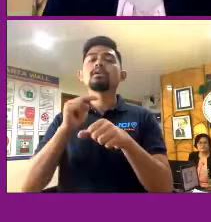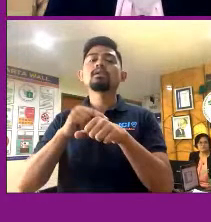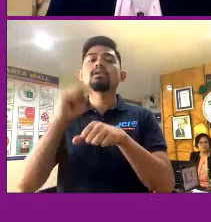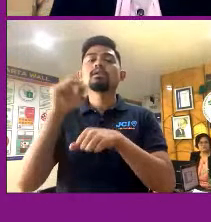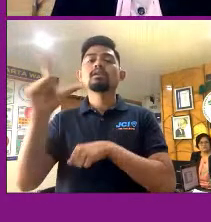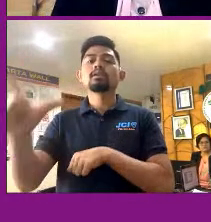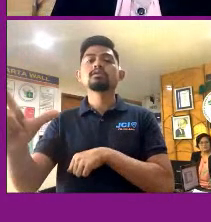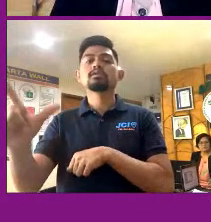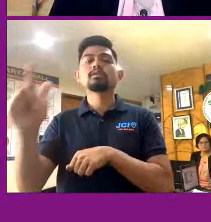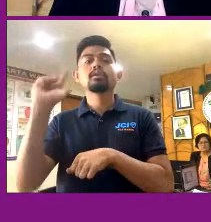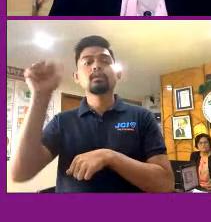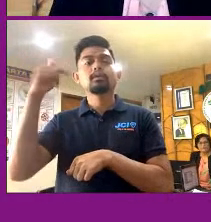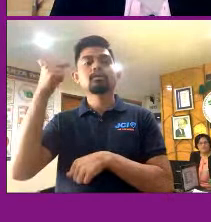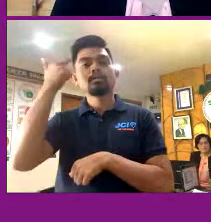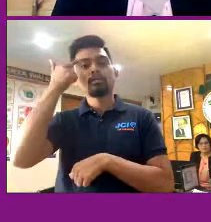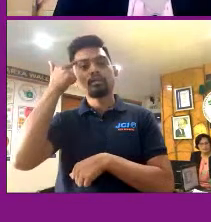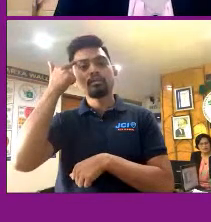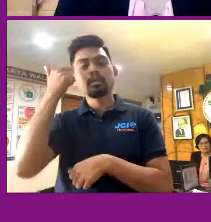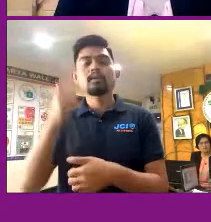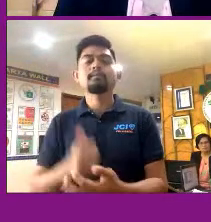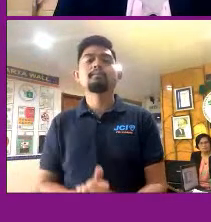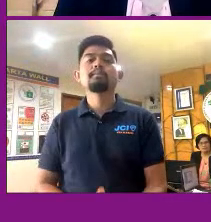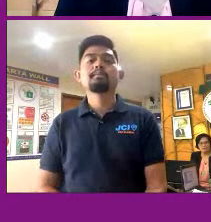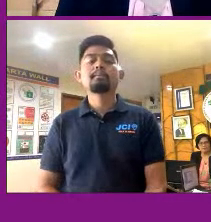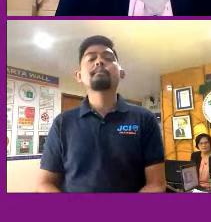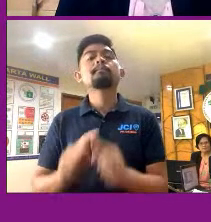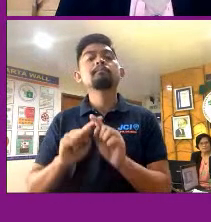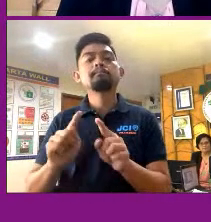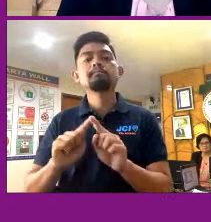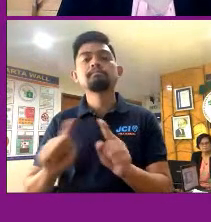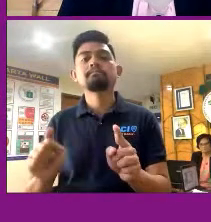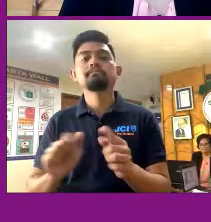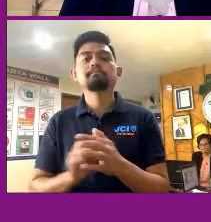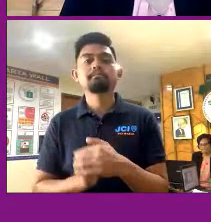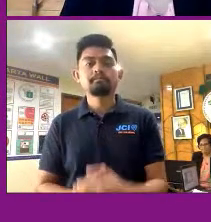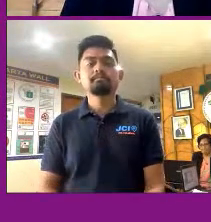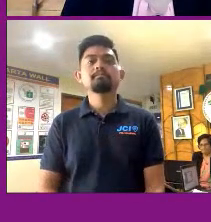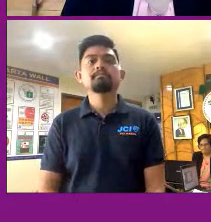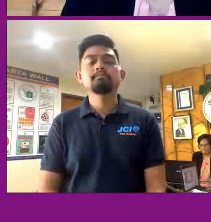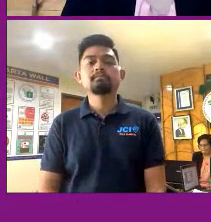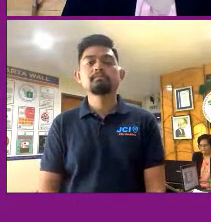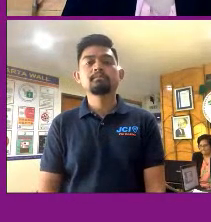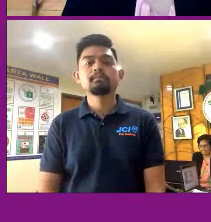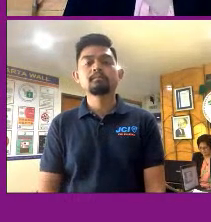national agencies. May kanya-kanya na po silang